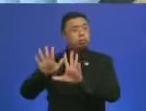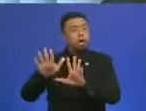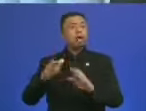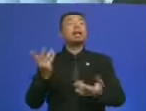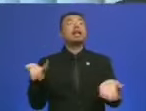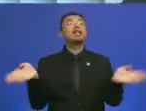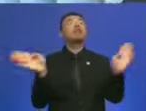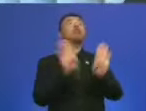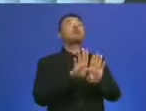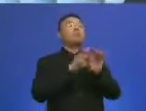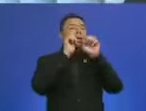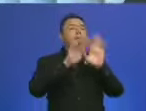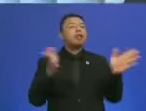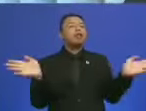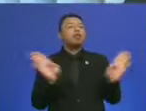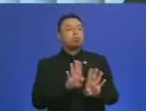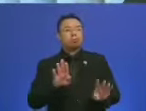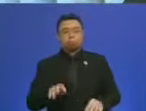portalnya